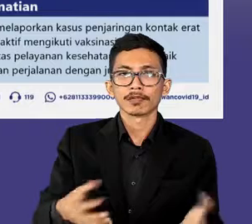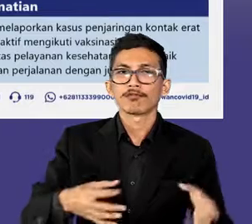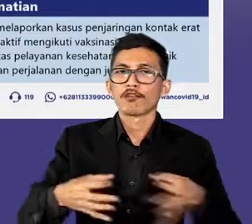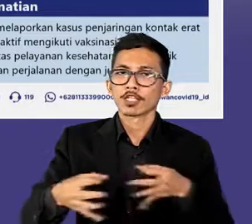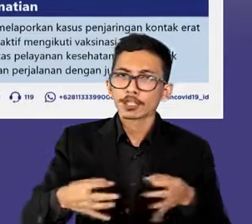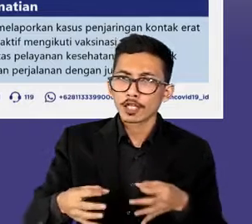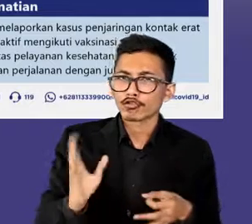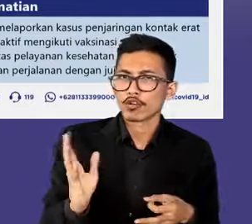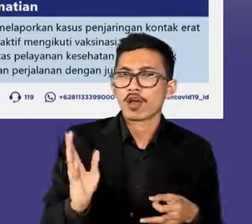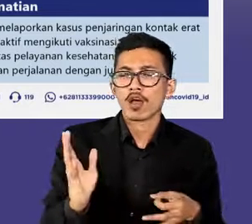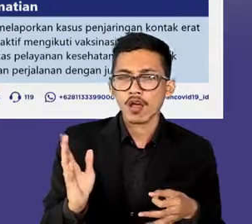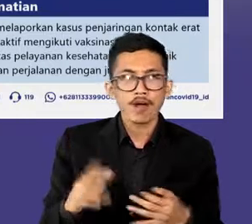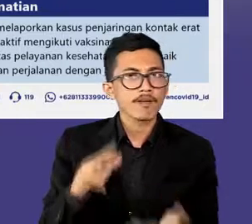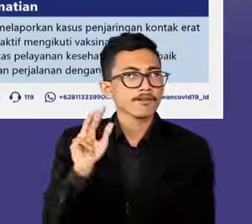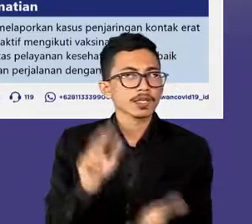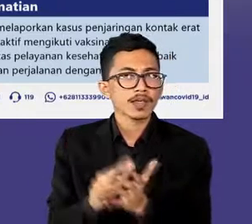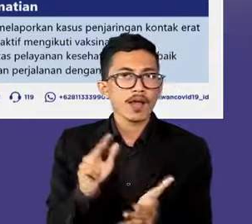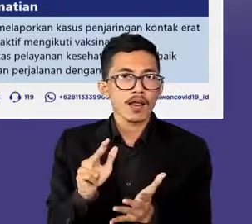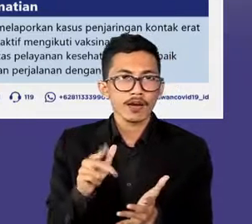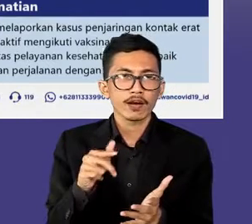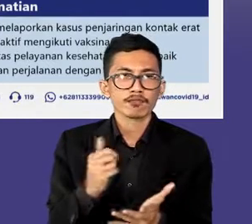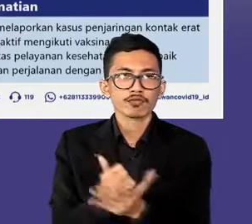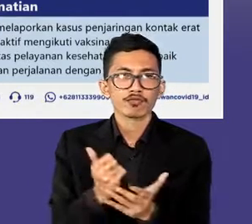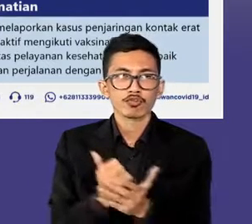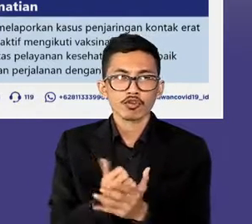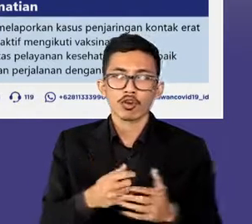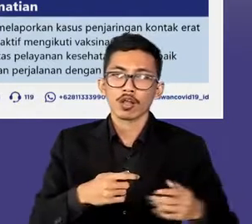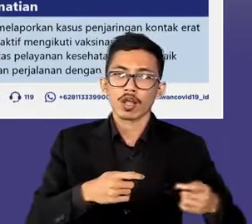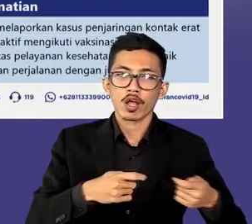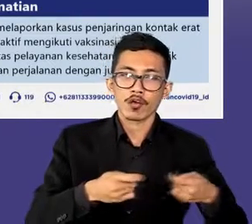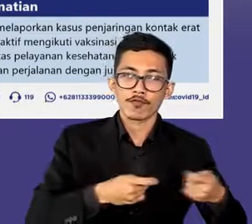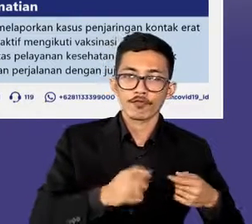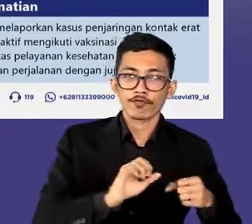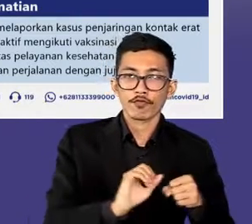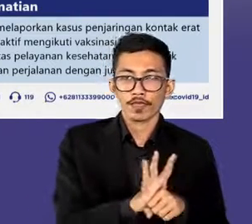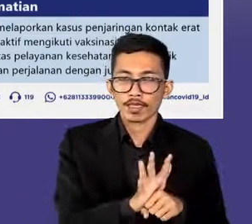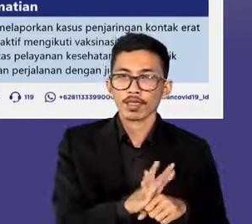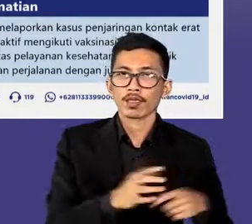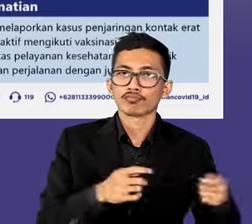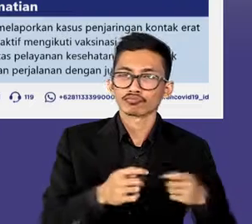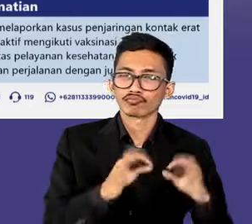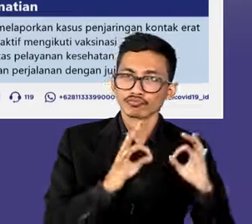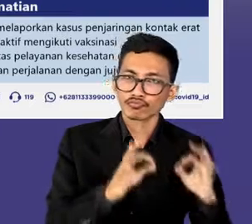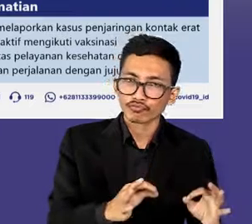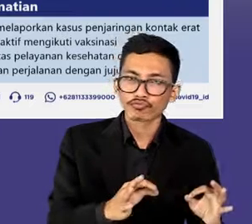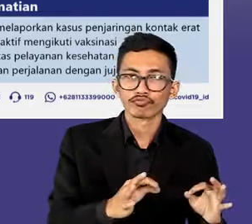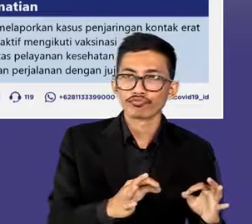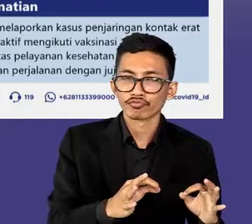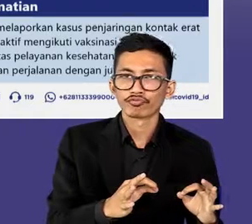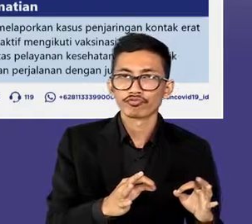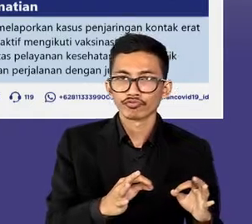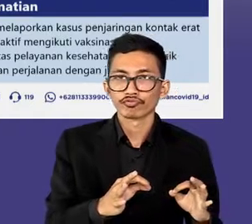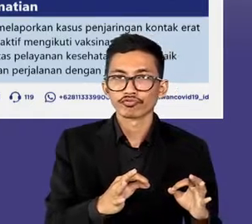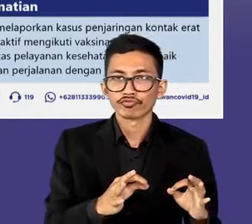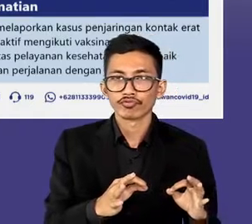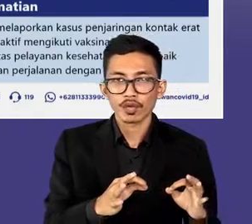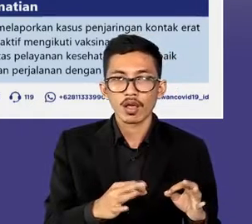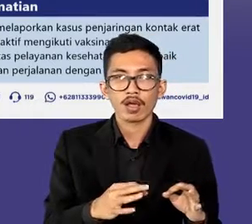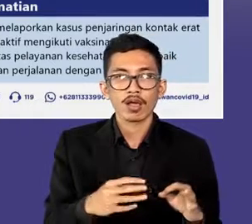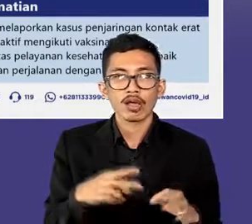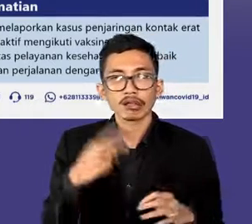baik menerapkan kebijakan yang terbukti efektif mengendalikan kasus coffee 19 sekaligus tetap memperhatikan sektor